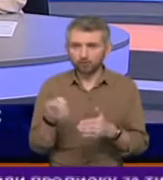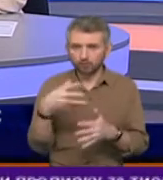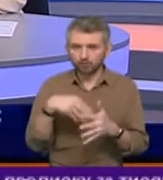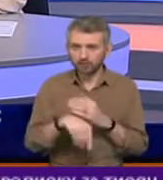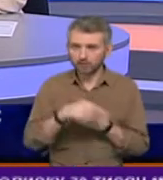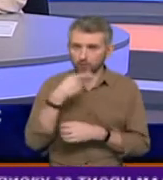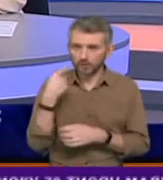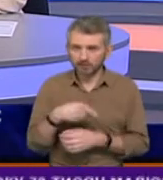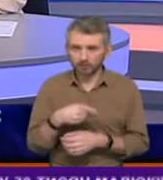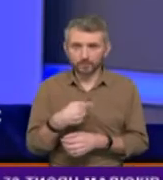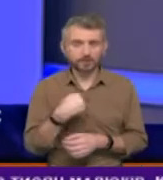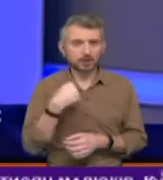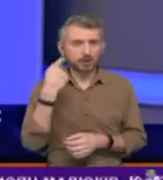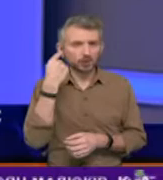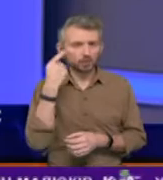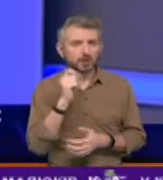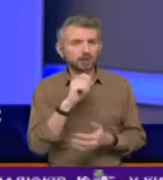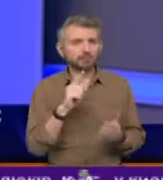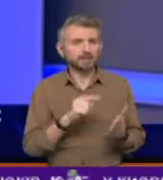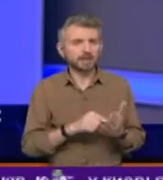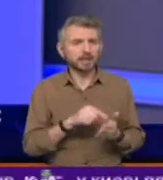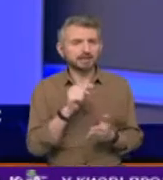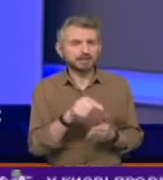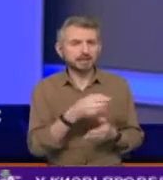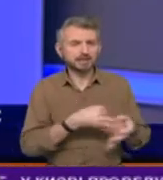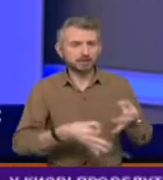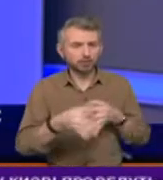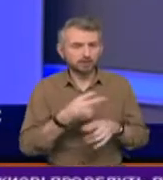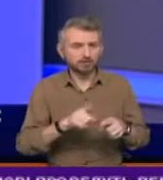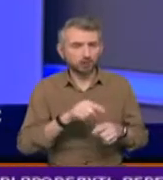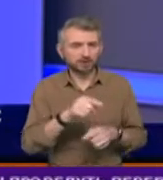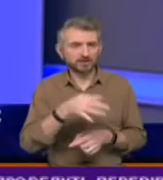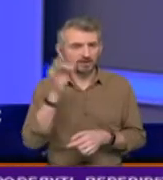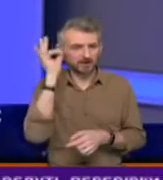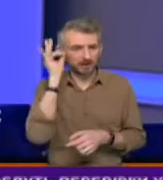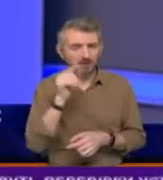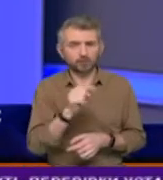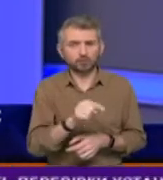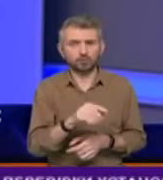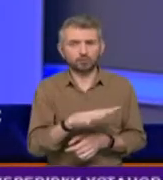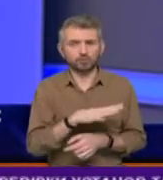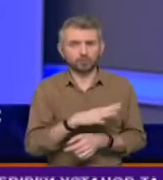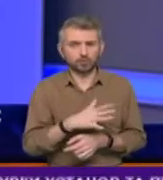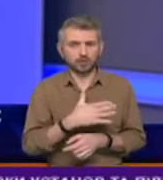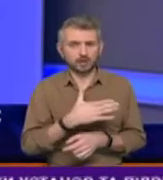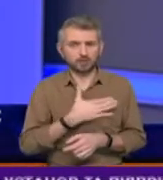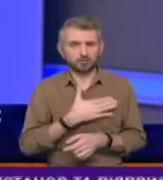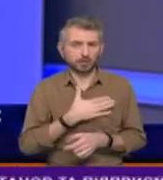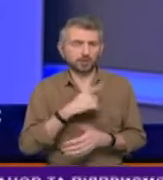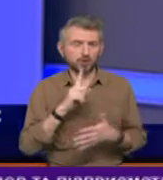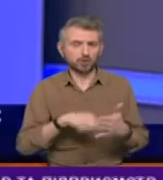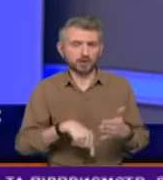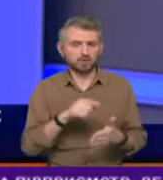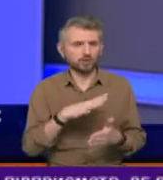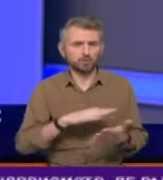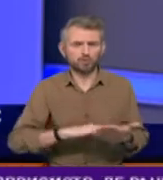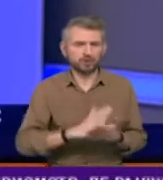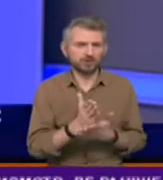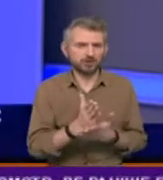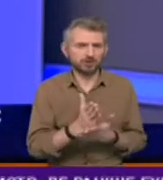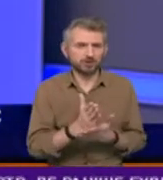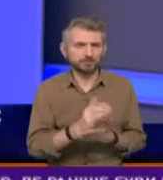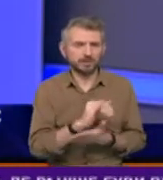там 13 років. Так, буде, можливо, академрізниця, змінювались, mm-hmm, скоріш за все, це великий проміжок освітньої програми,